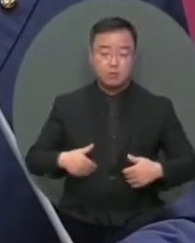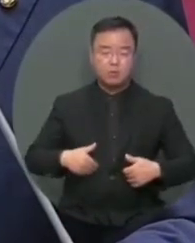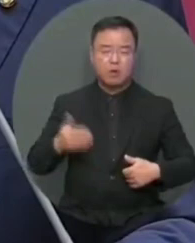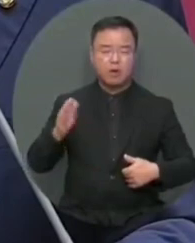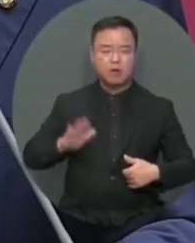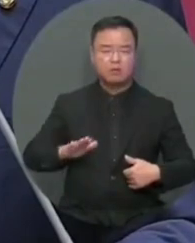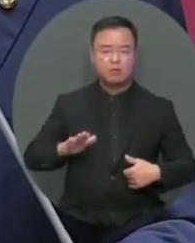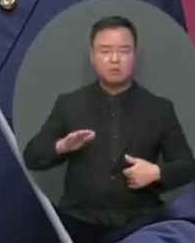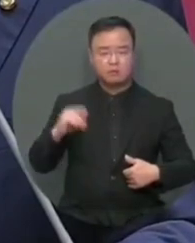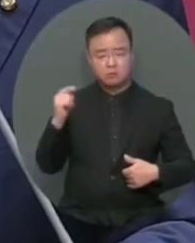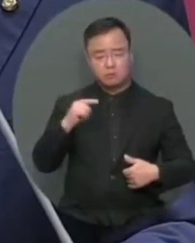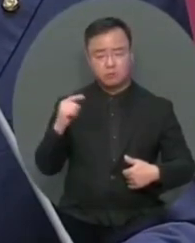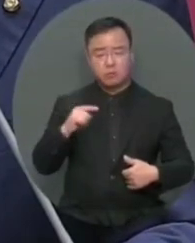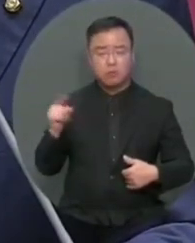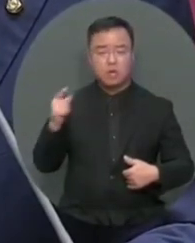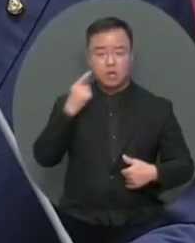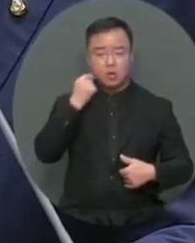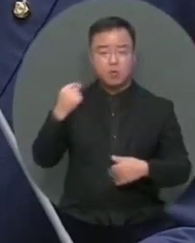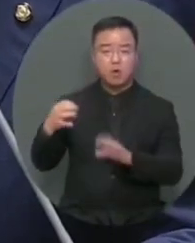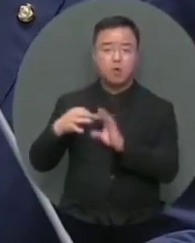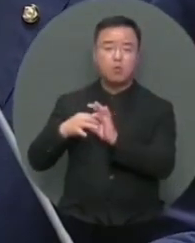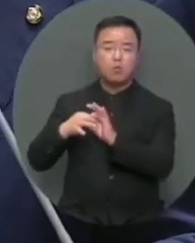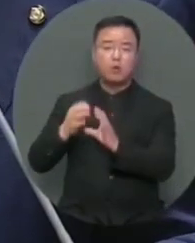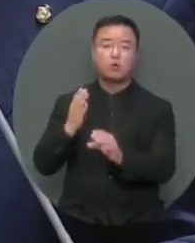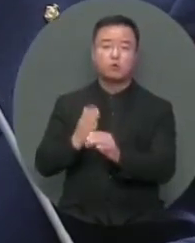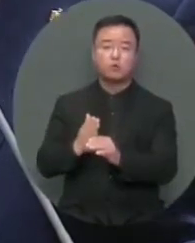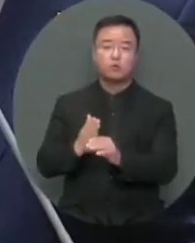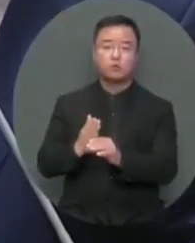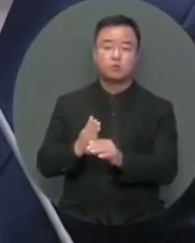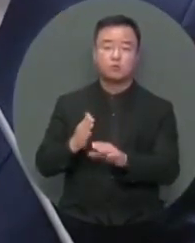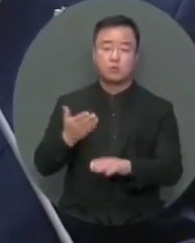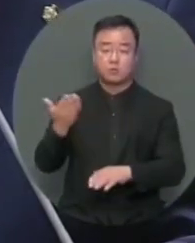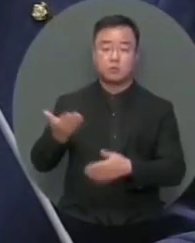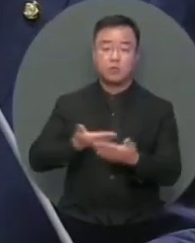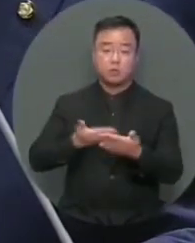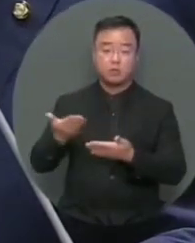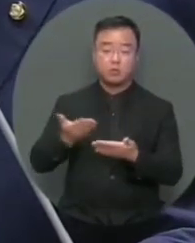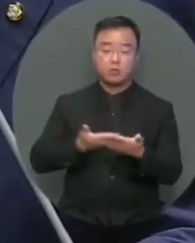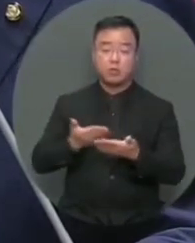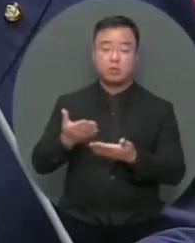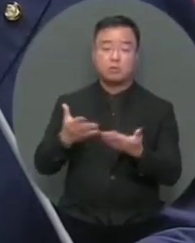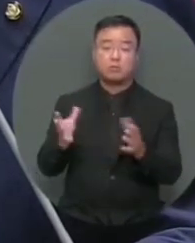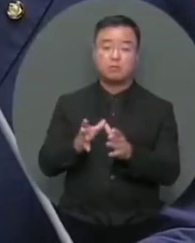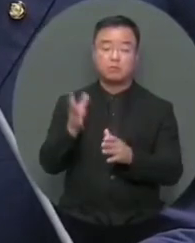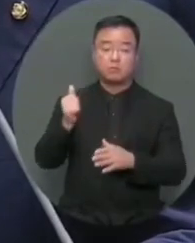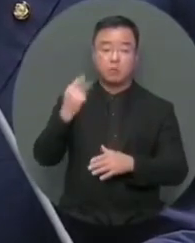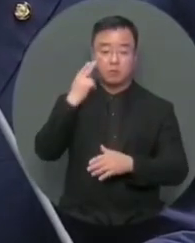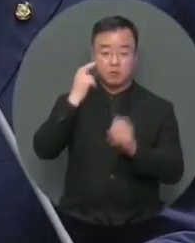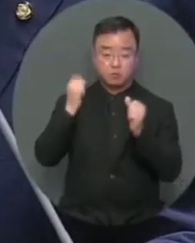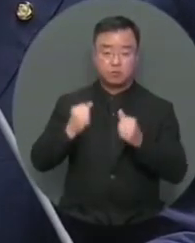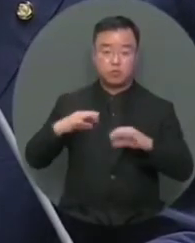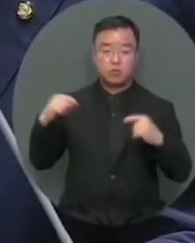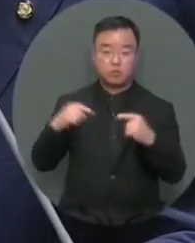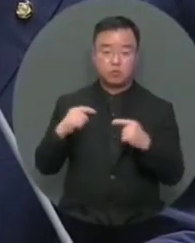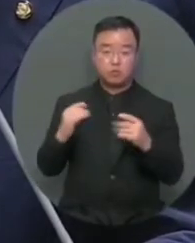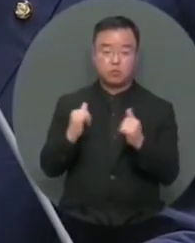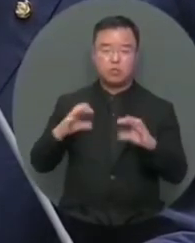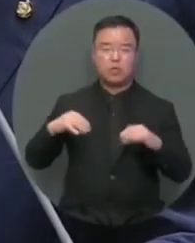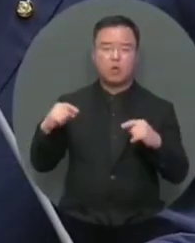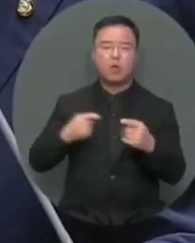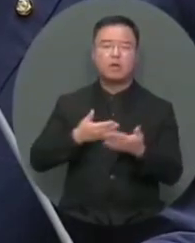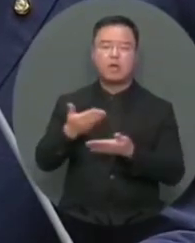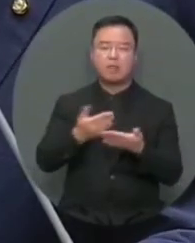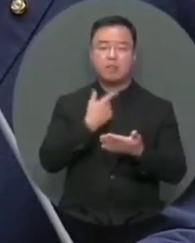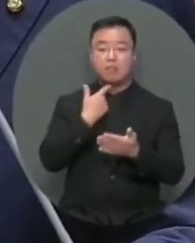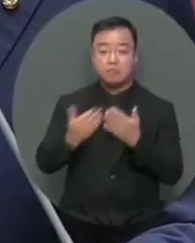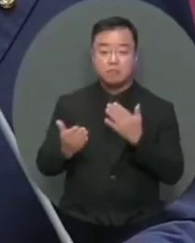시각을 인용하고 또 옹호를 했습니다. 총리님께서는 통상교섭본부장도 하시고 주미대사 등 외교 부분에서 많은 경험이 있는